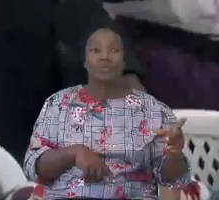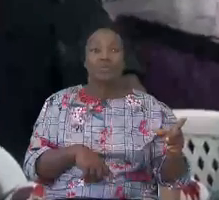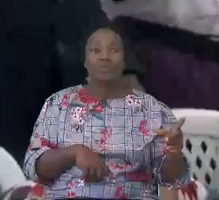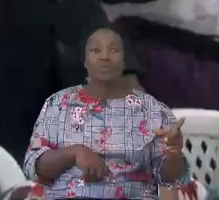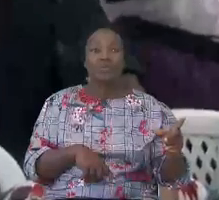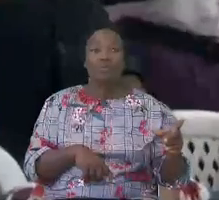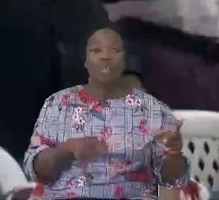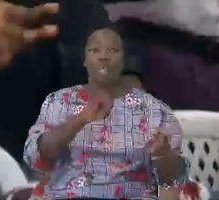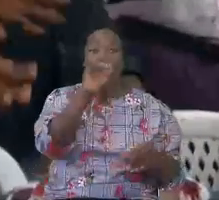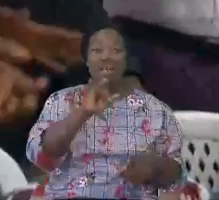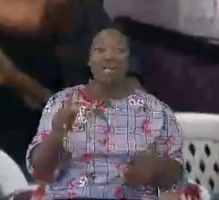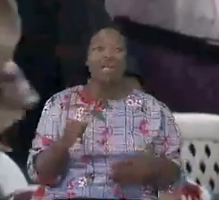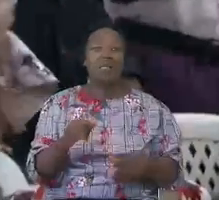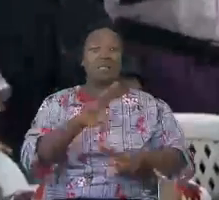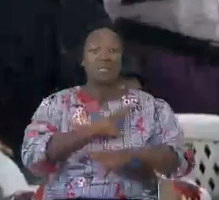dans les mains du Seigneur,